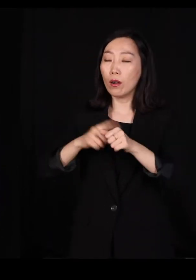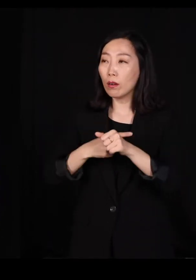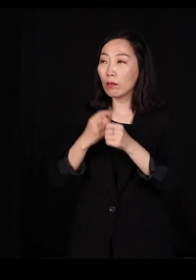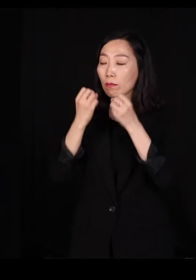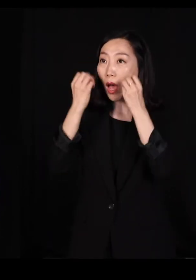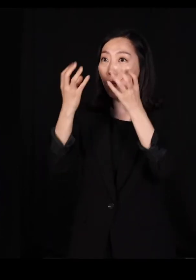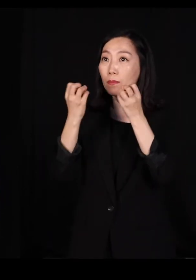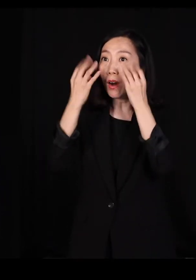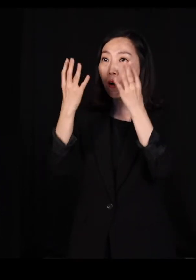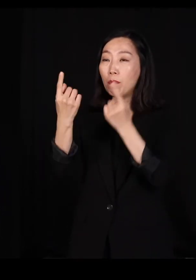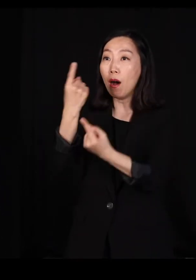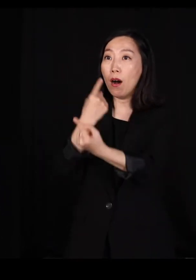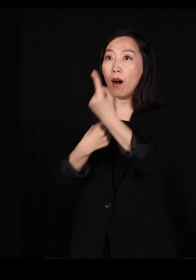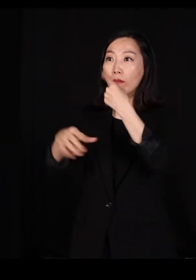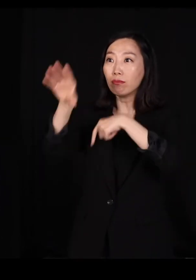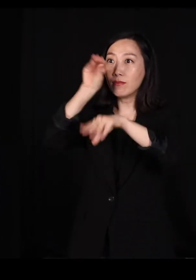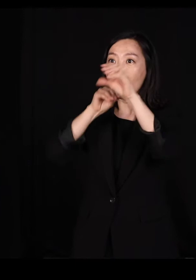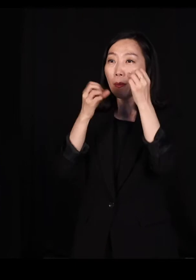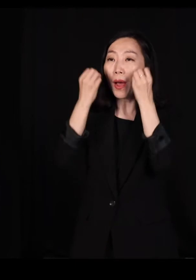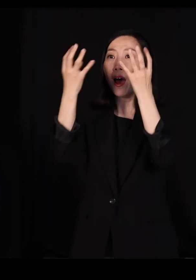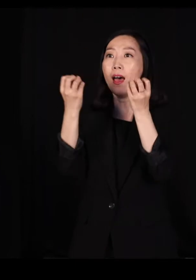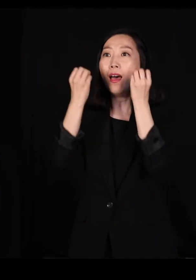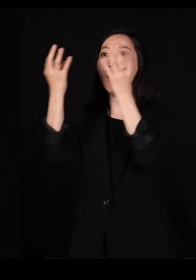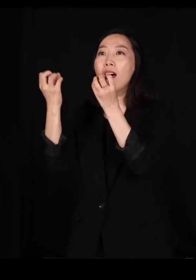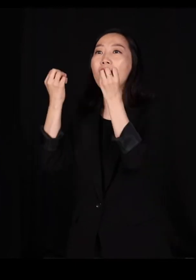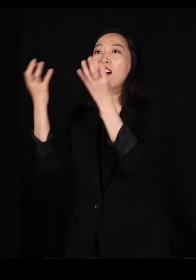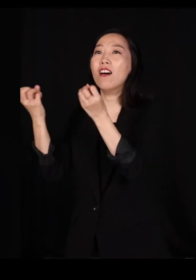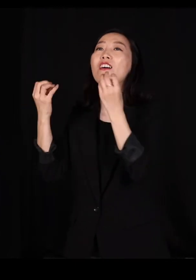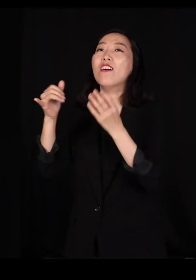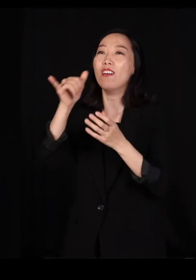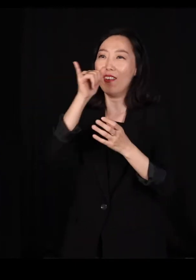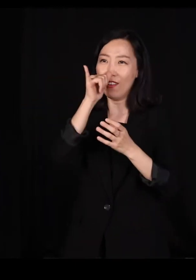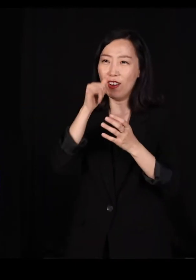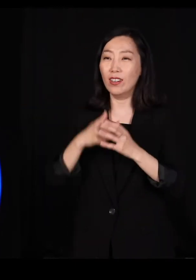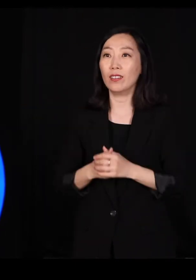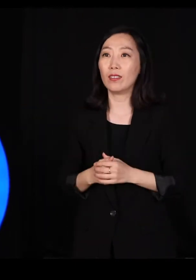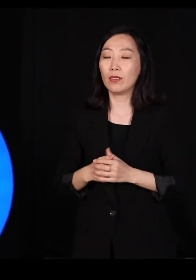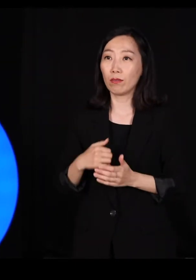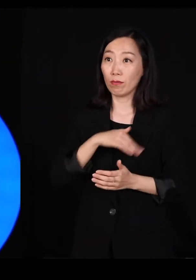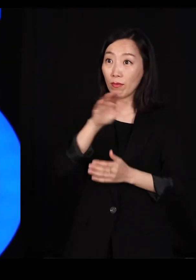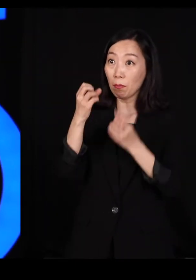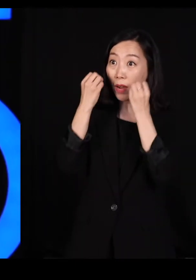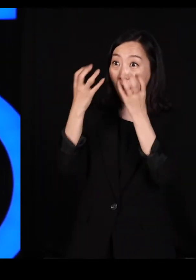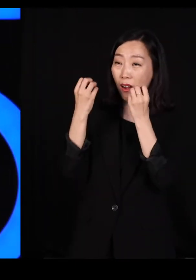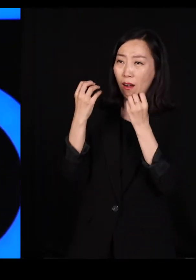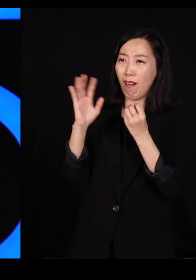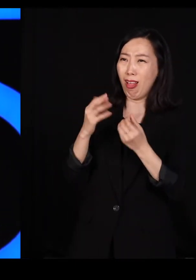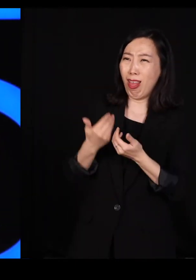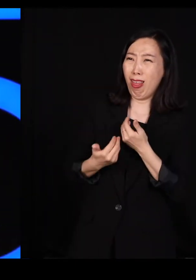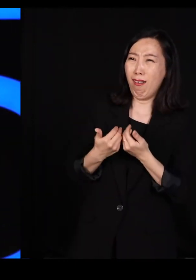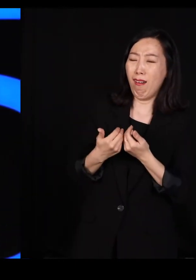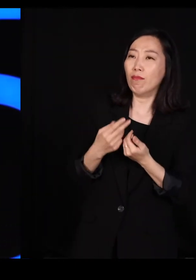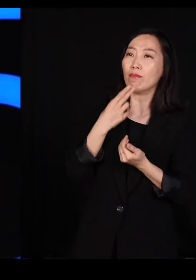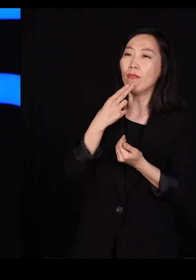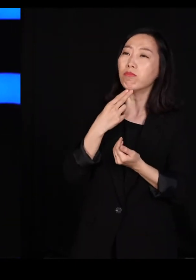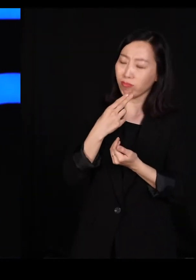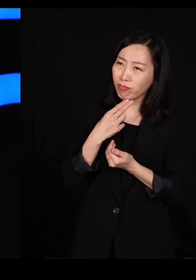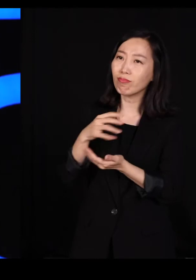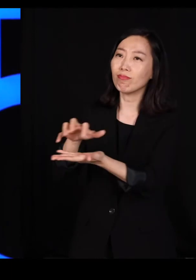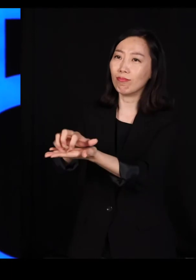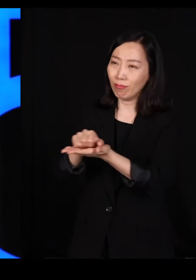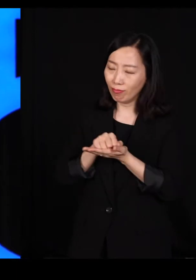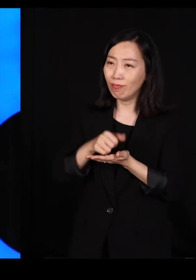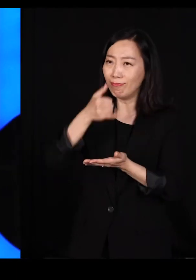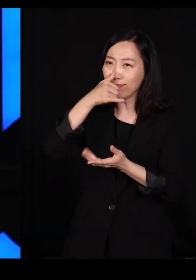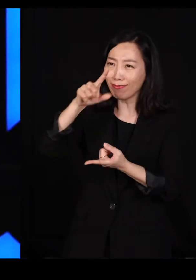것들이 생성이 됩니다. 그게 우리에게 다 다가옵니다. 그럴 때 그걸 우리가